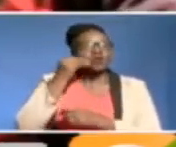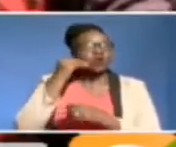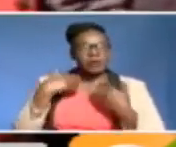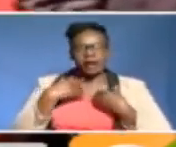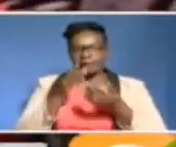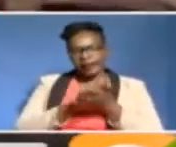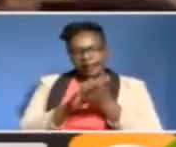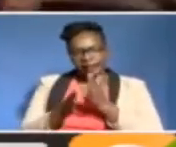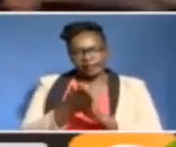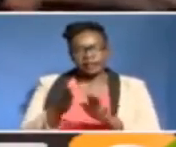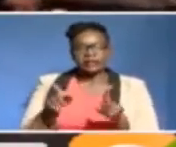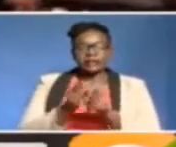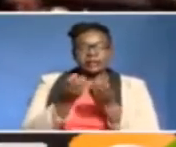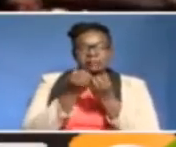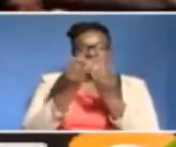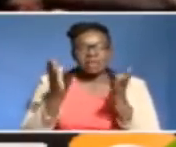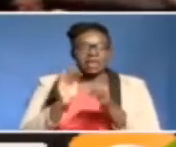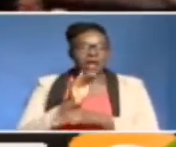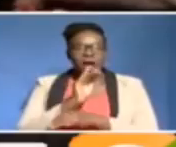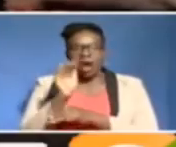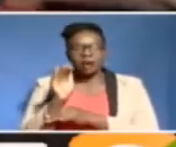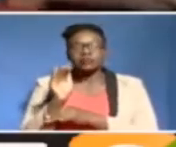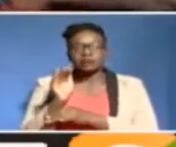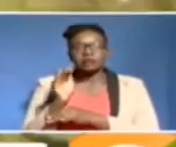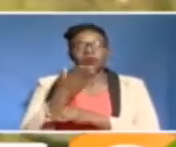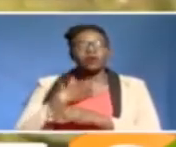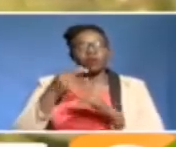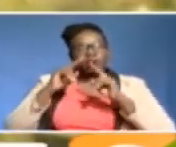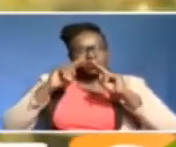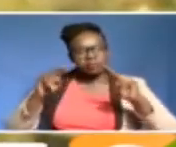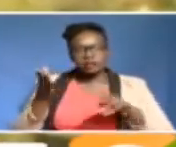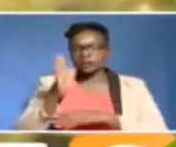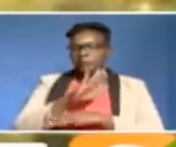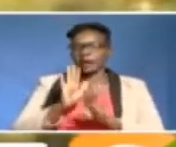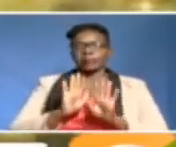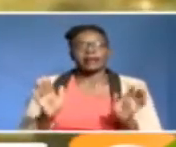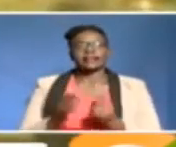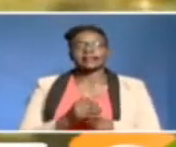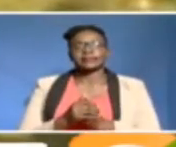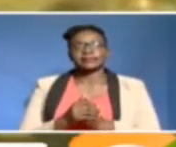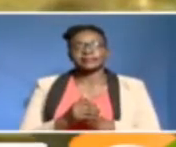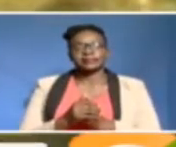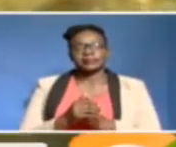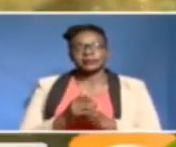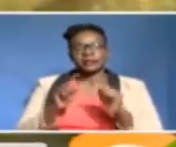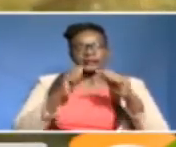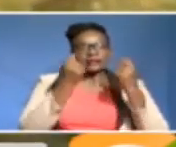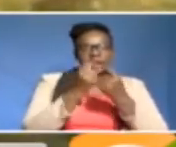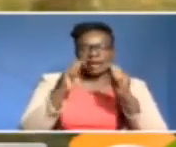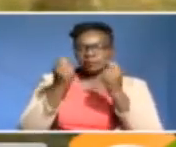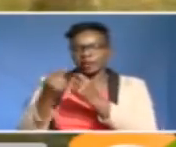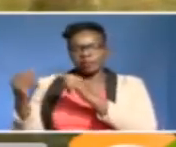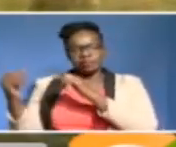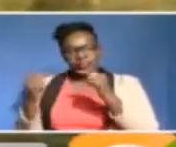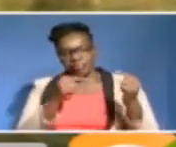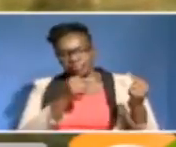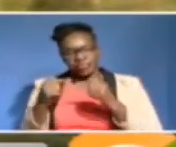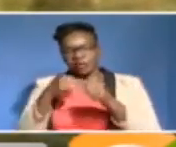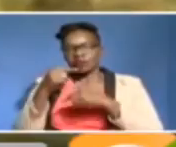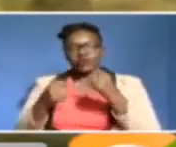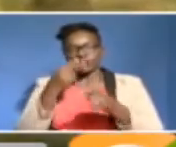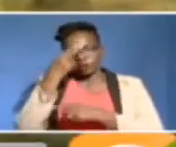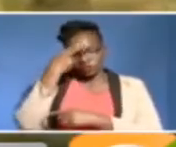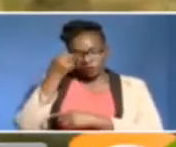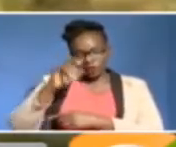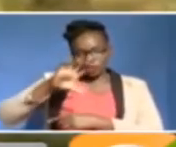cha wengi kikisalia kurejea kwa amani. Huku vita ya ukabila ikiendelea kukita mizizi katika kaunti ya